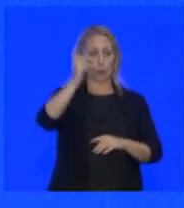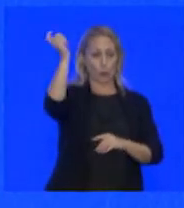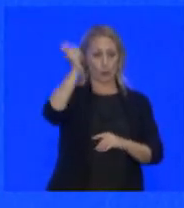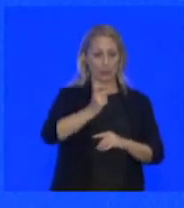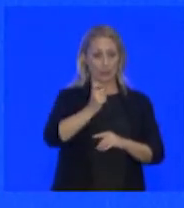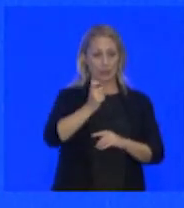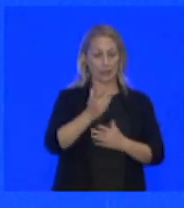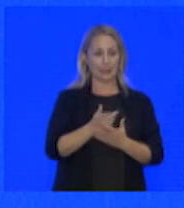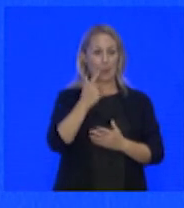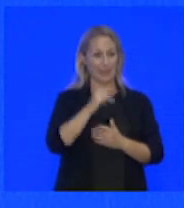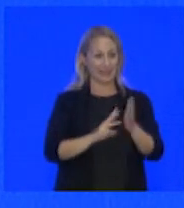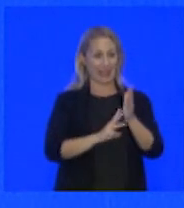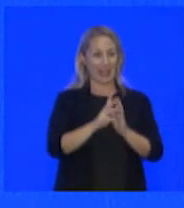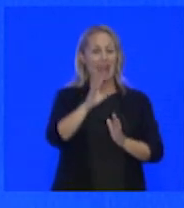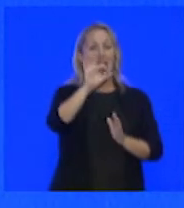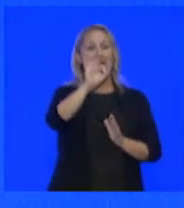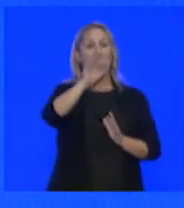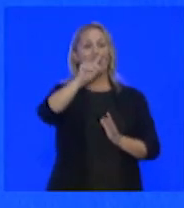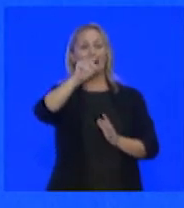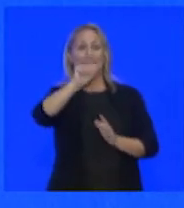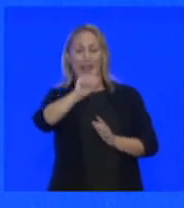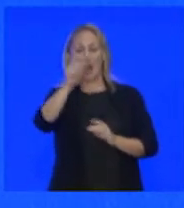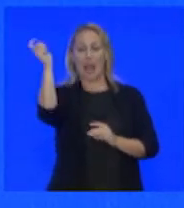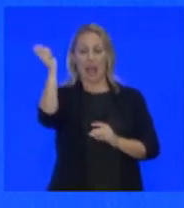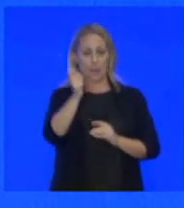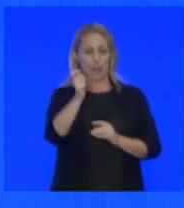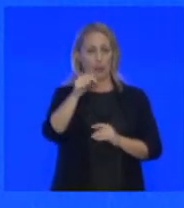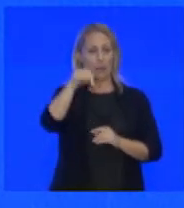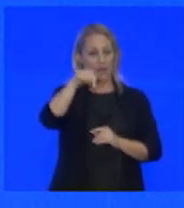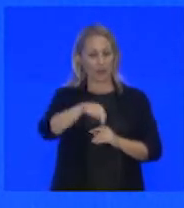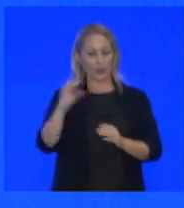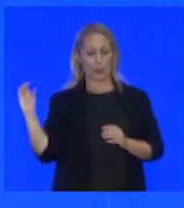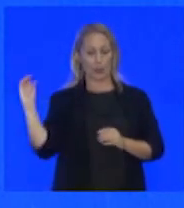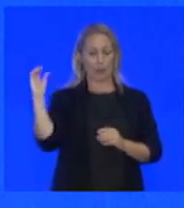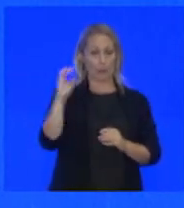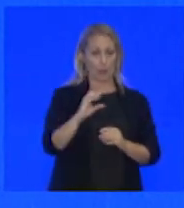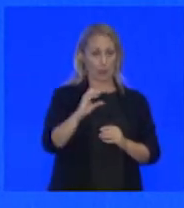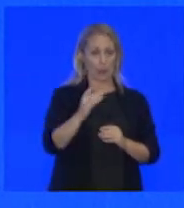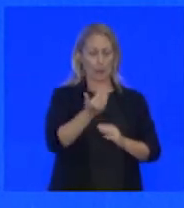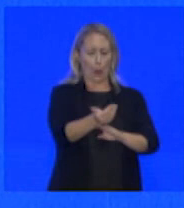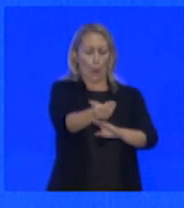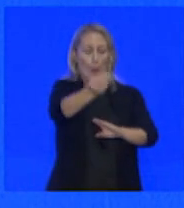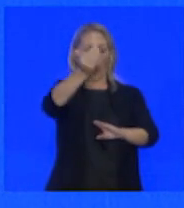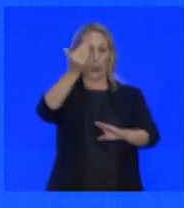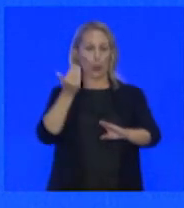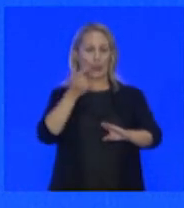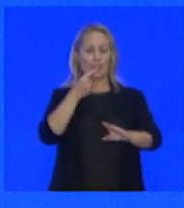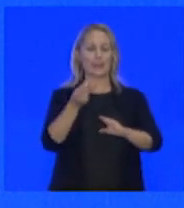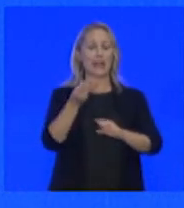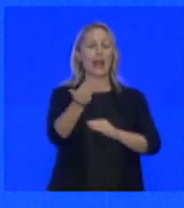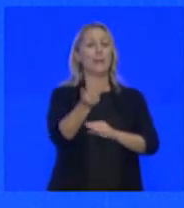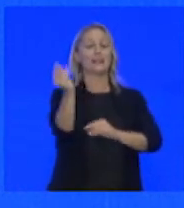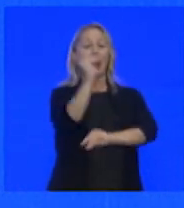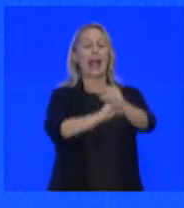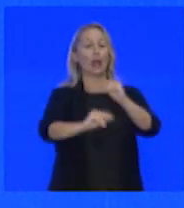περί 13η σύνταξη, το έκτακτο επίδομα των συνταξιούχων που φέτος καταβλήθηκε πρόωρα ως προεκλογικός